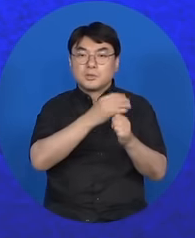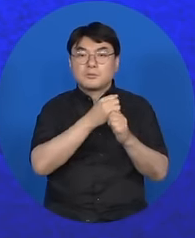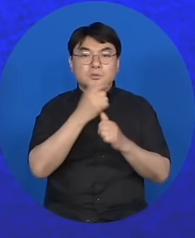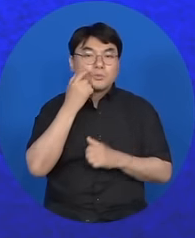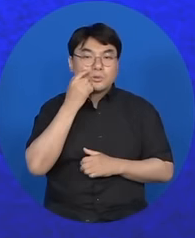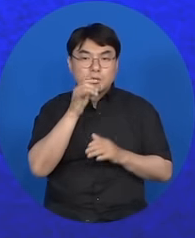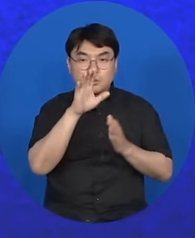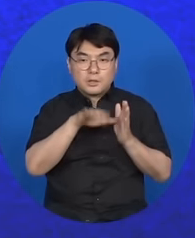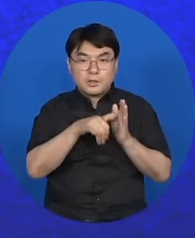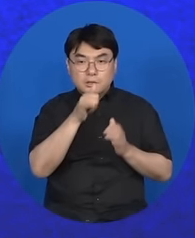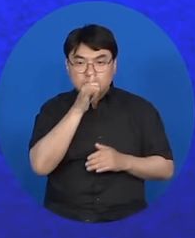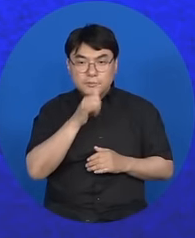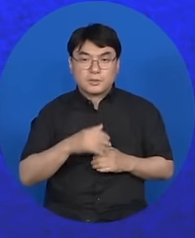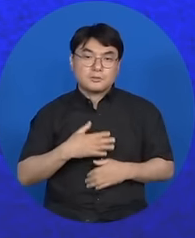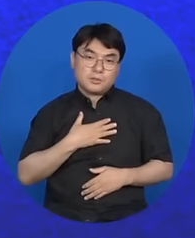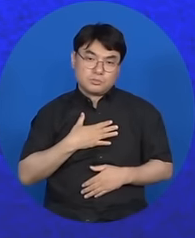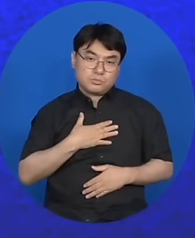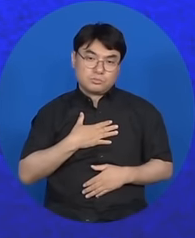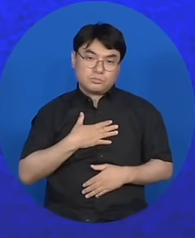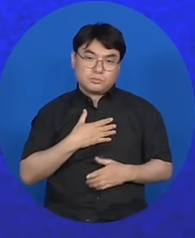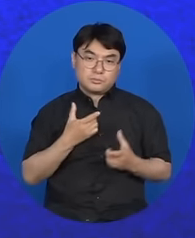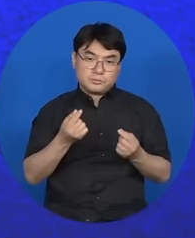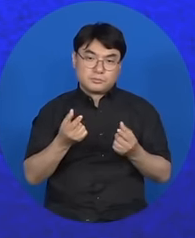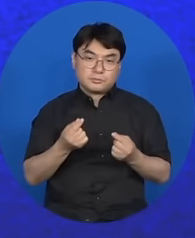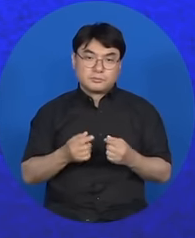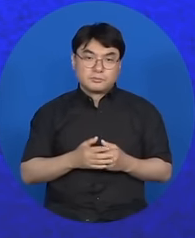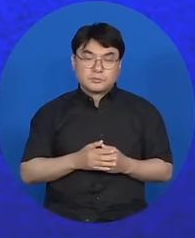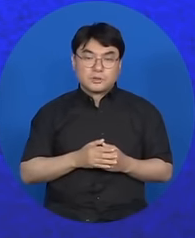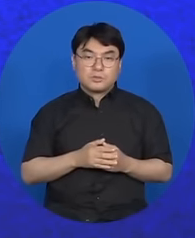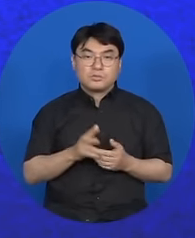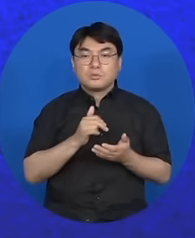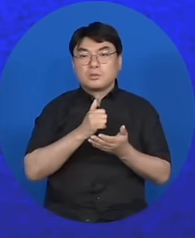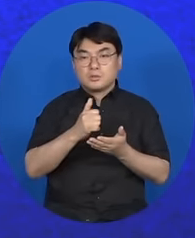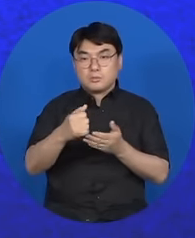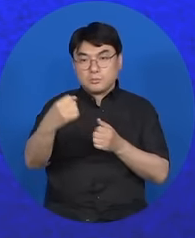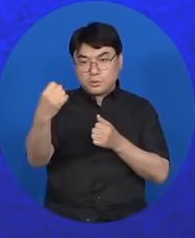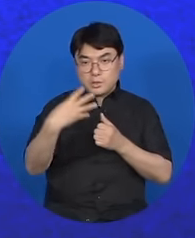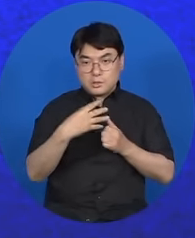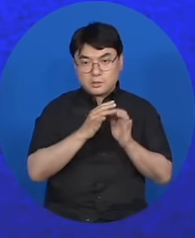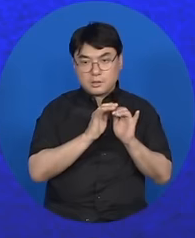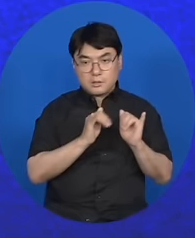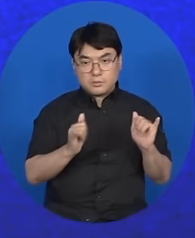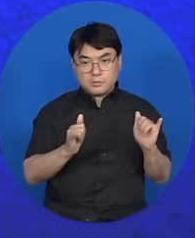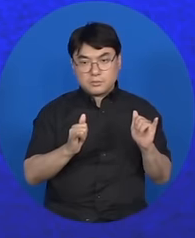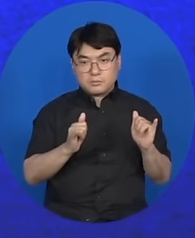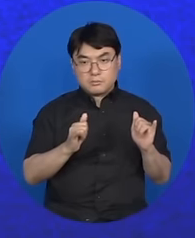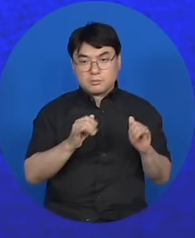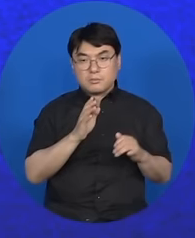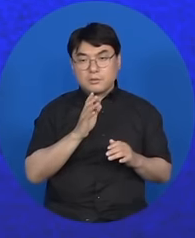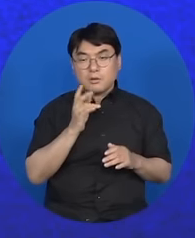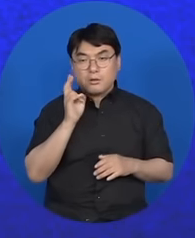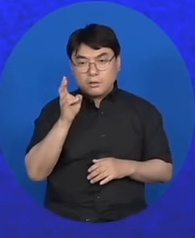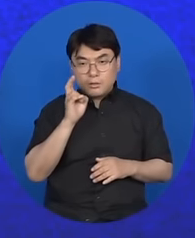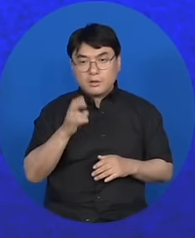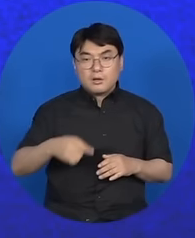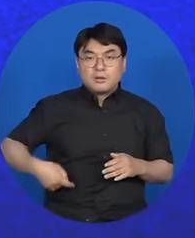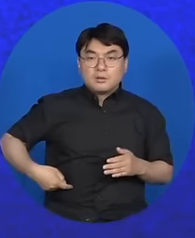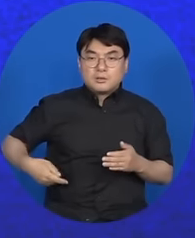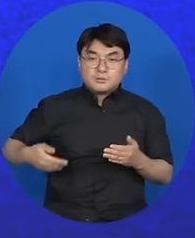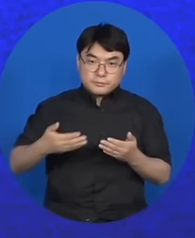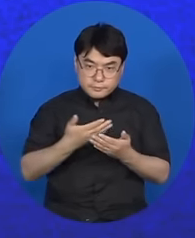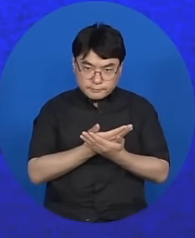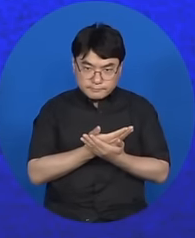몰라요. 그때마다 주님께서 보내준 사람이었는데 하나님 앞에 회개하고 돌이키고